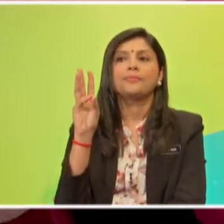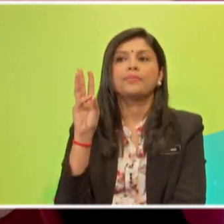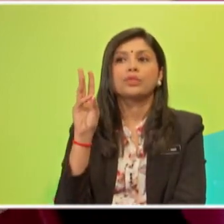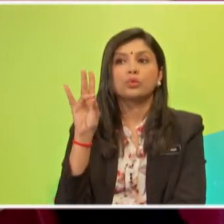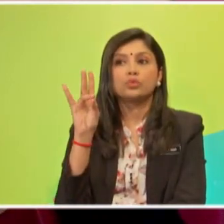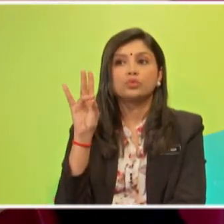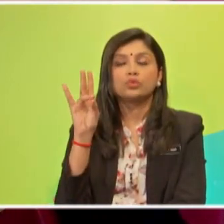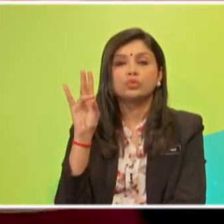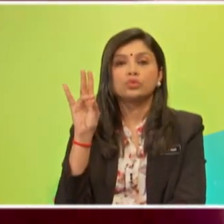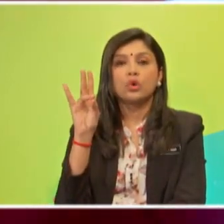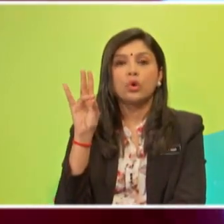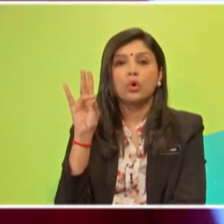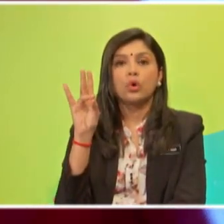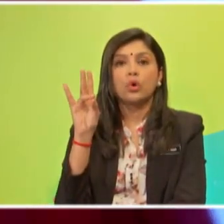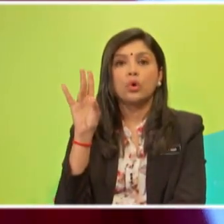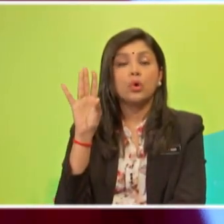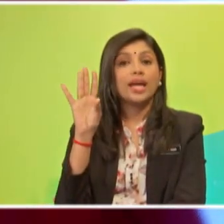enam,